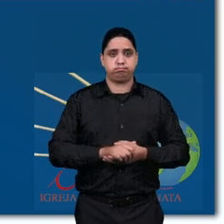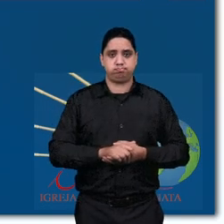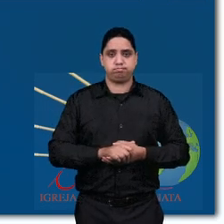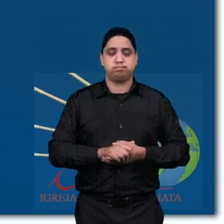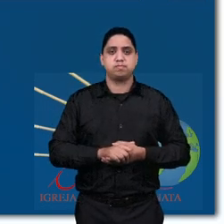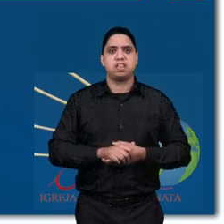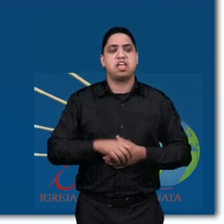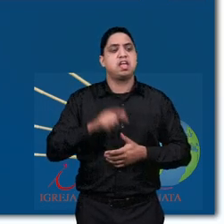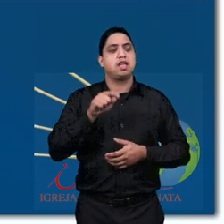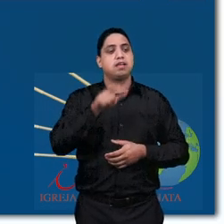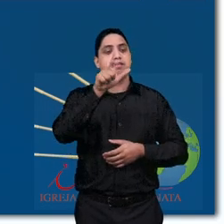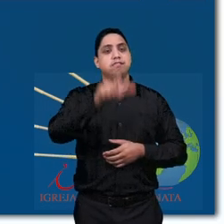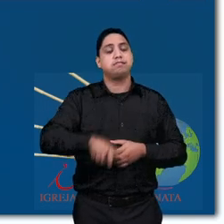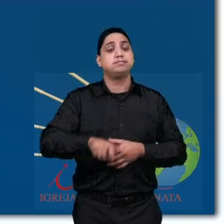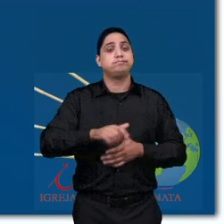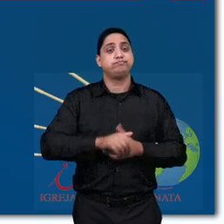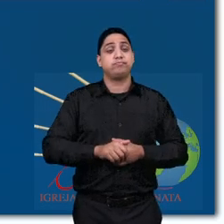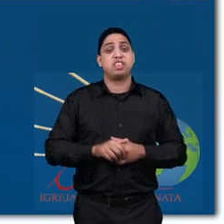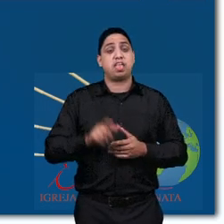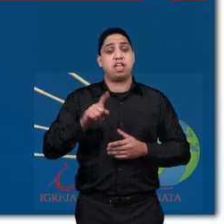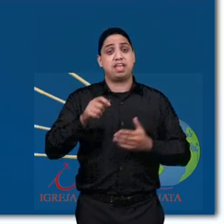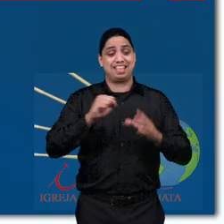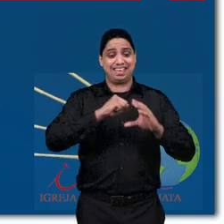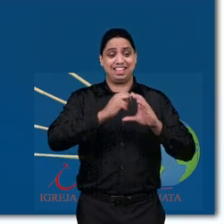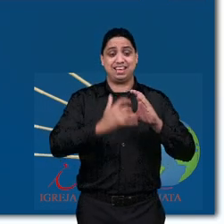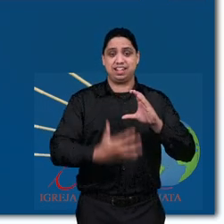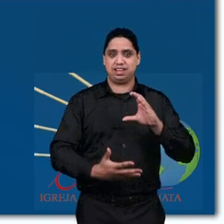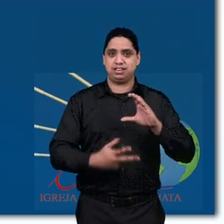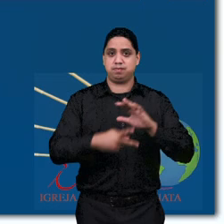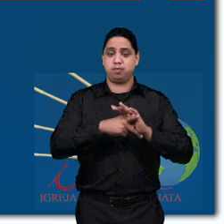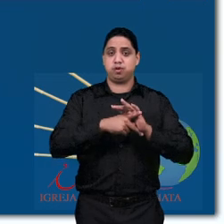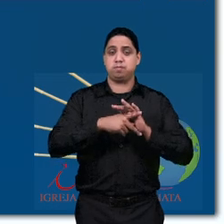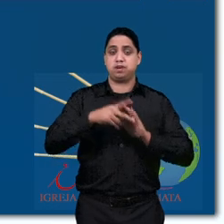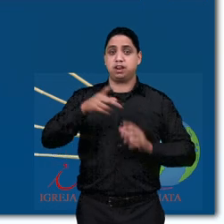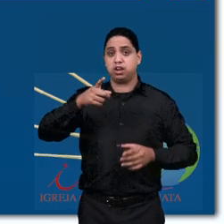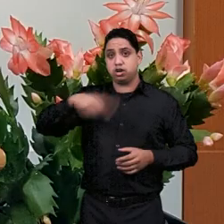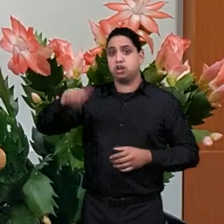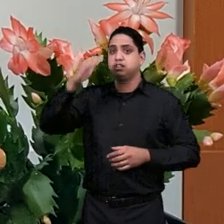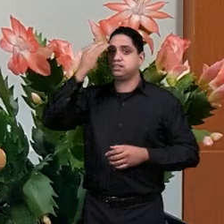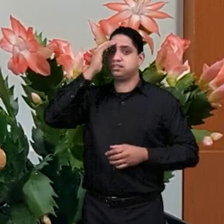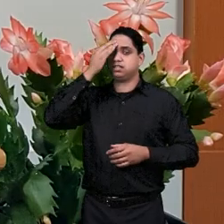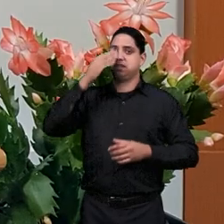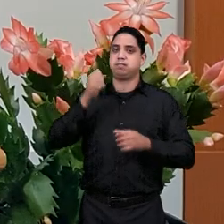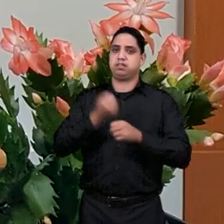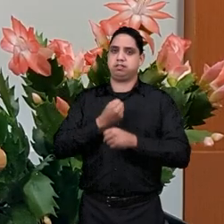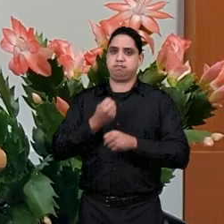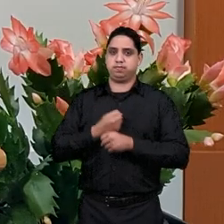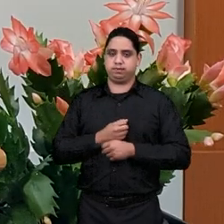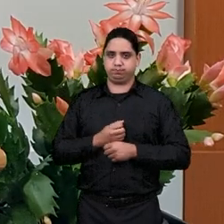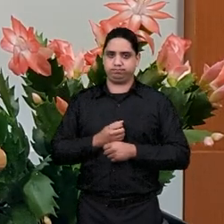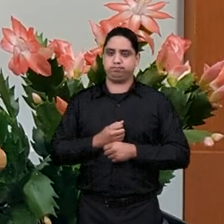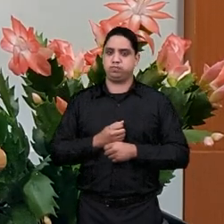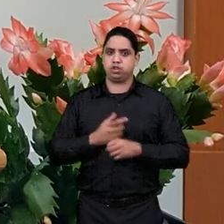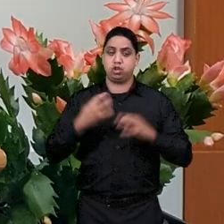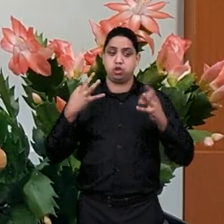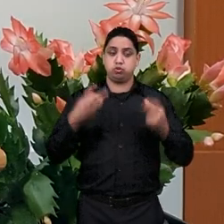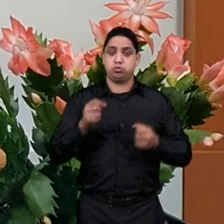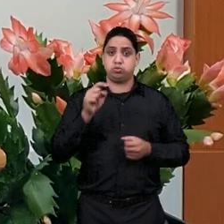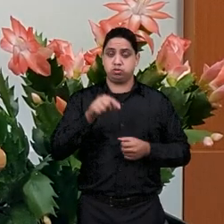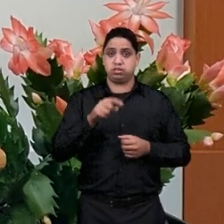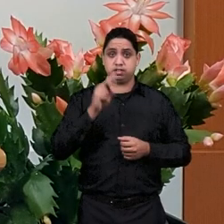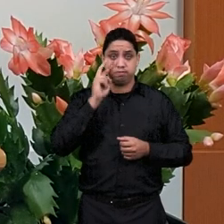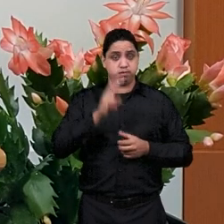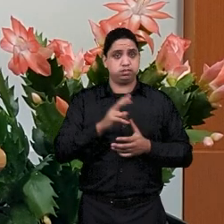a mis dans cette œuvre, dans la compréhension de l'œuvre. Tout cela, vous êtes en train de voir les batailles, les luttes